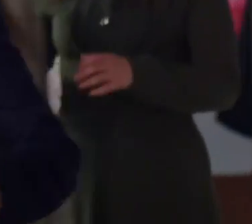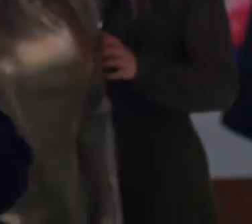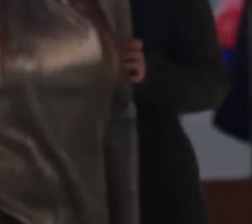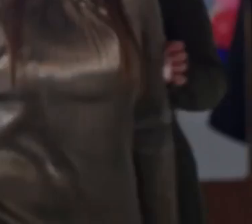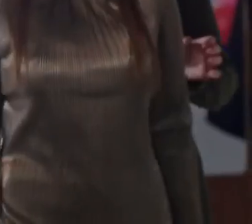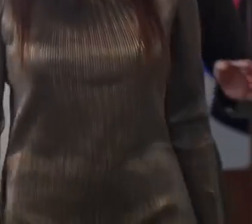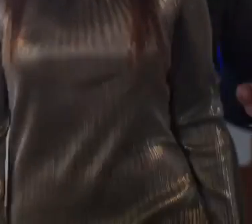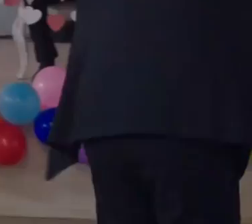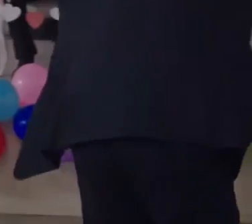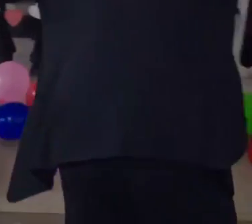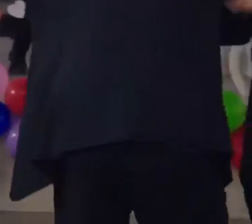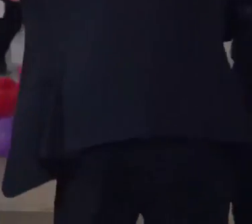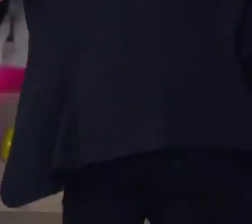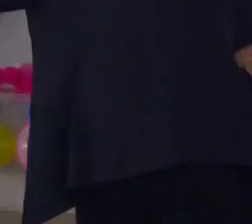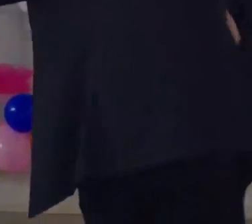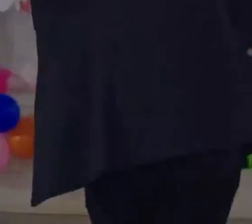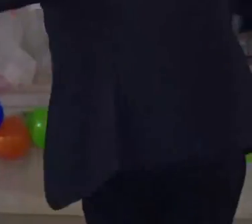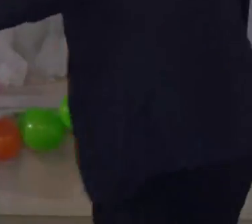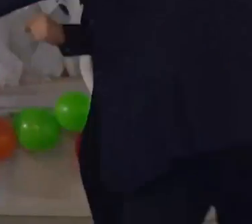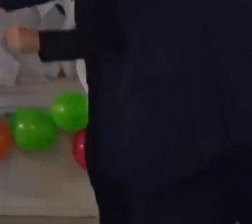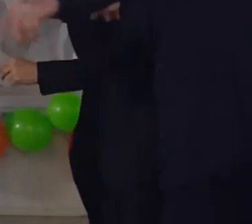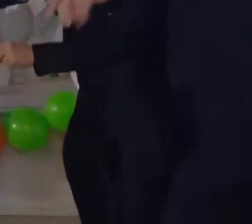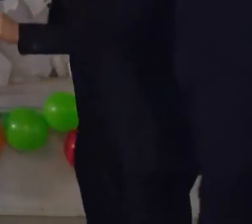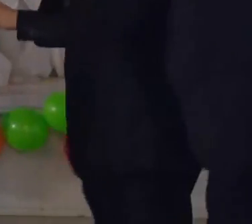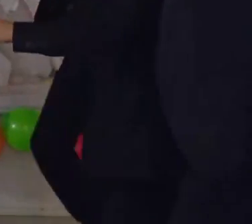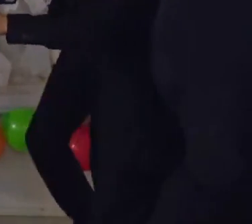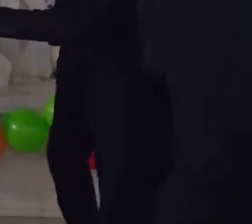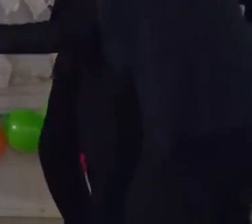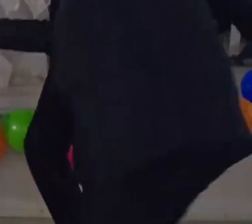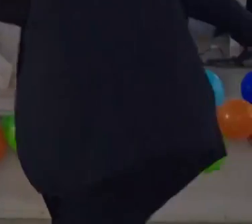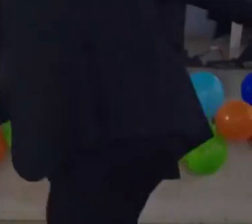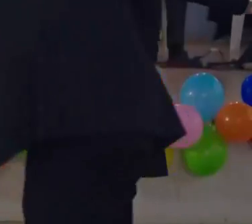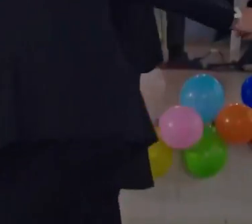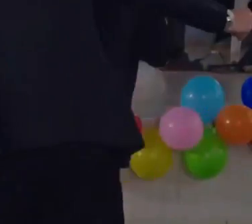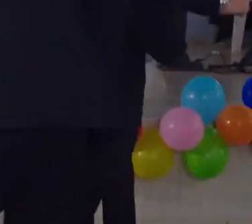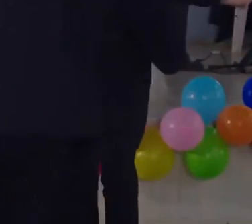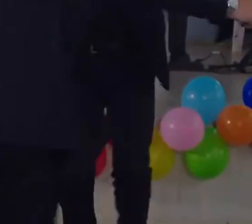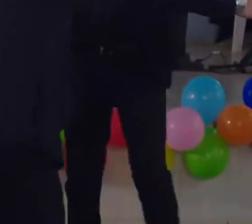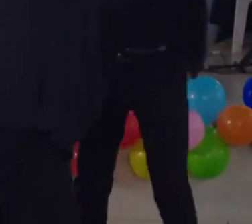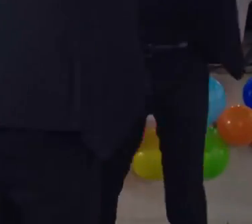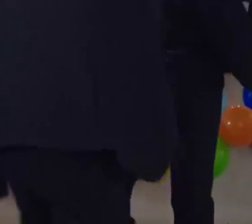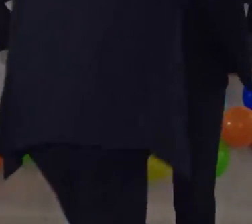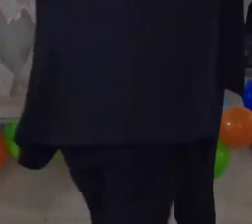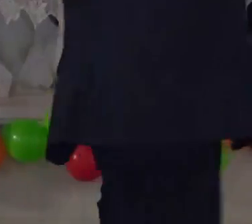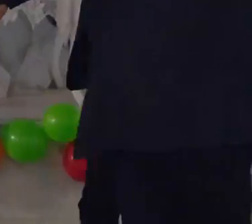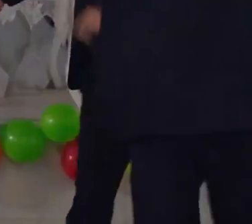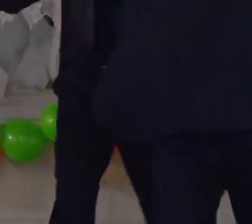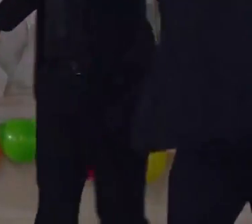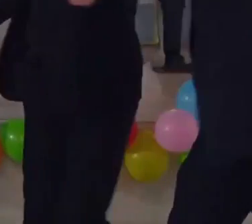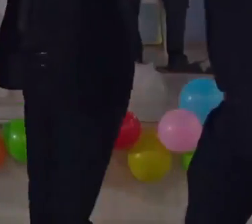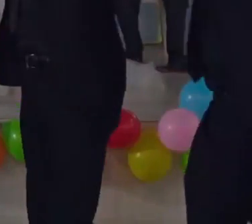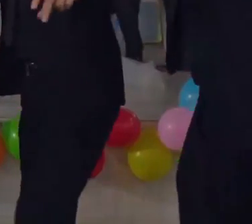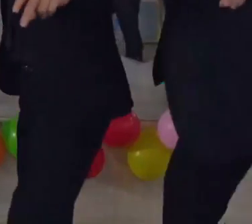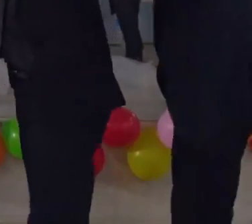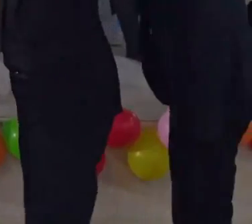sahneye geldiler. Kuba üstünde siyah ceketi ve siyah pantolonuyla kısım kısım kısılarak erkek gibi oynuyor. Burcu ile Gökçe'nin suratı